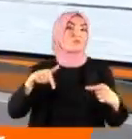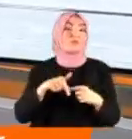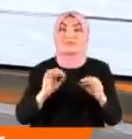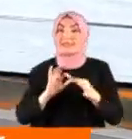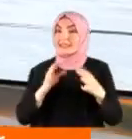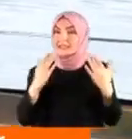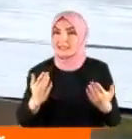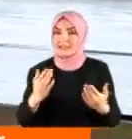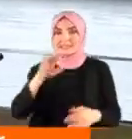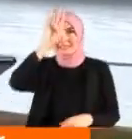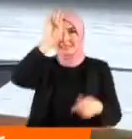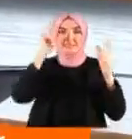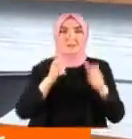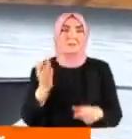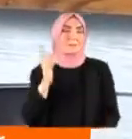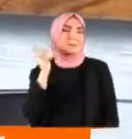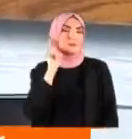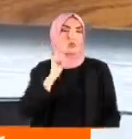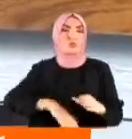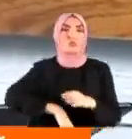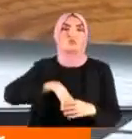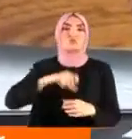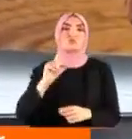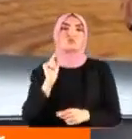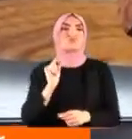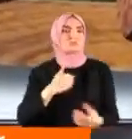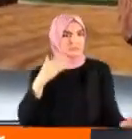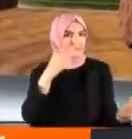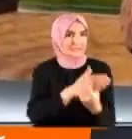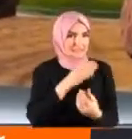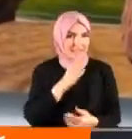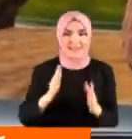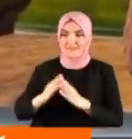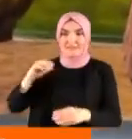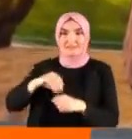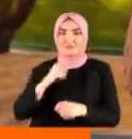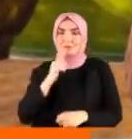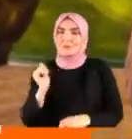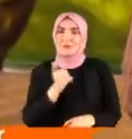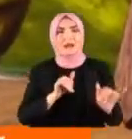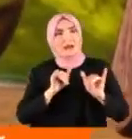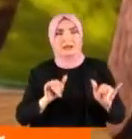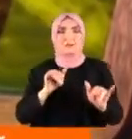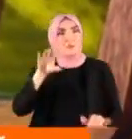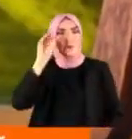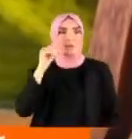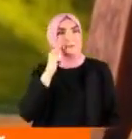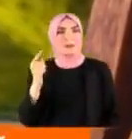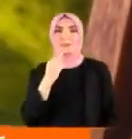gittik ve evde aynı lezzeti yakalamanın püf noktalarını öğrendik. Kalemi kağıda hazırlayın, işte tarifi